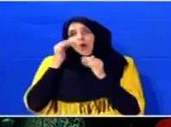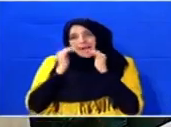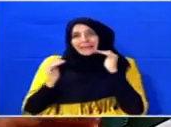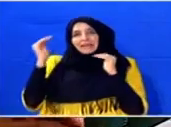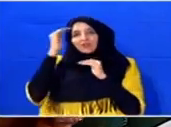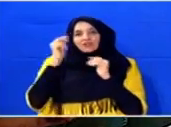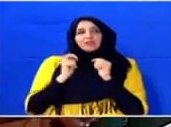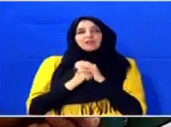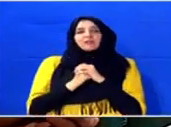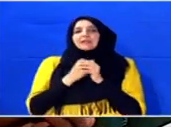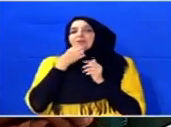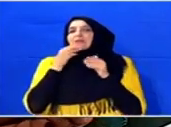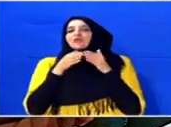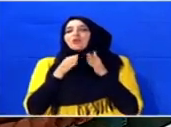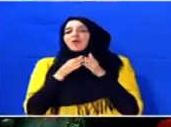طيب